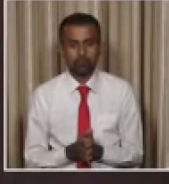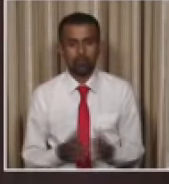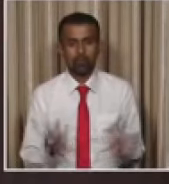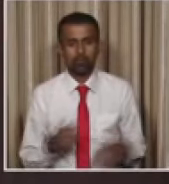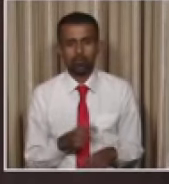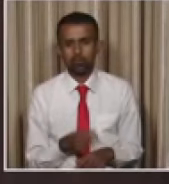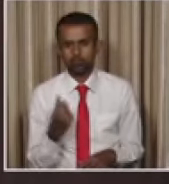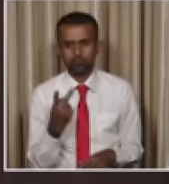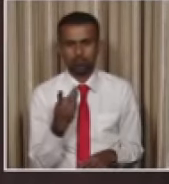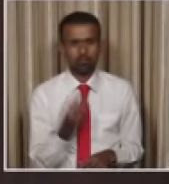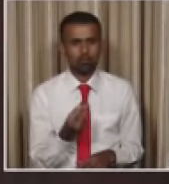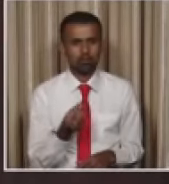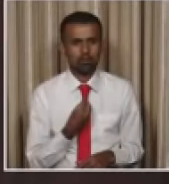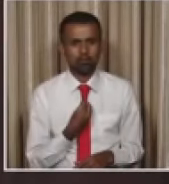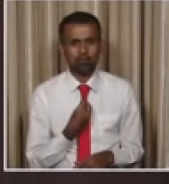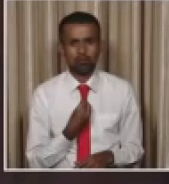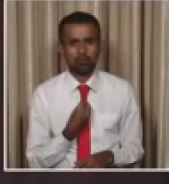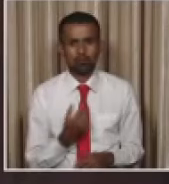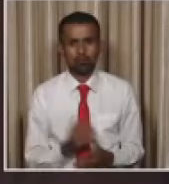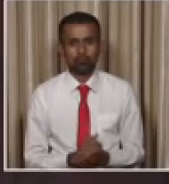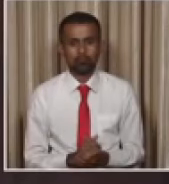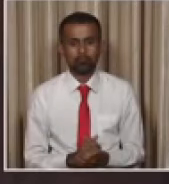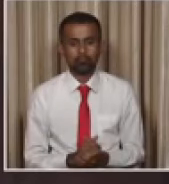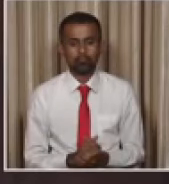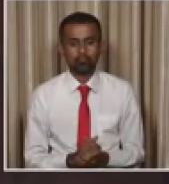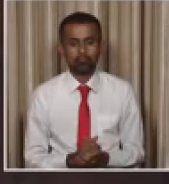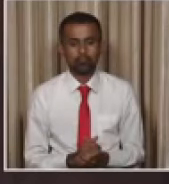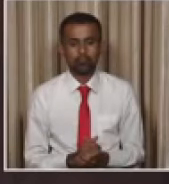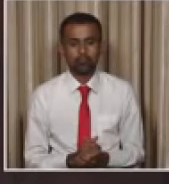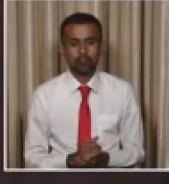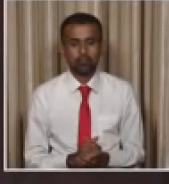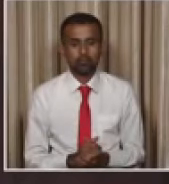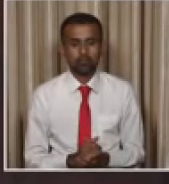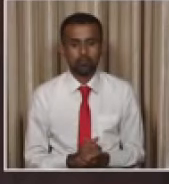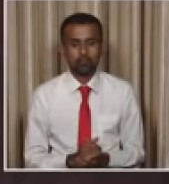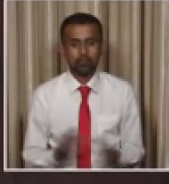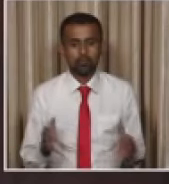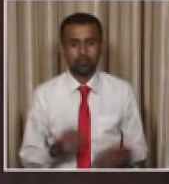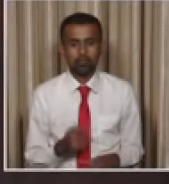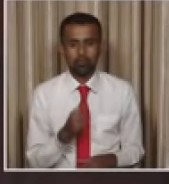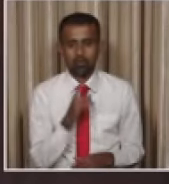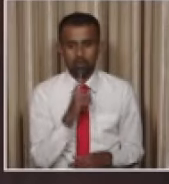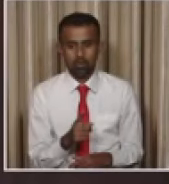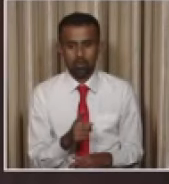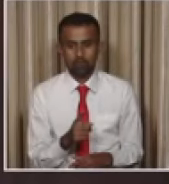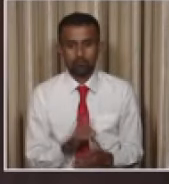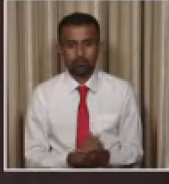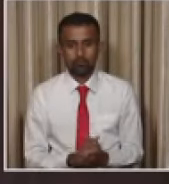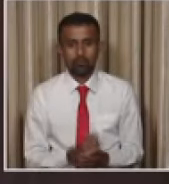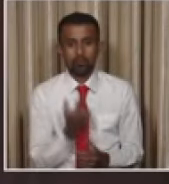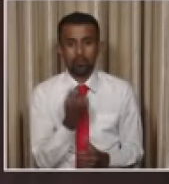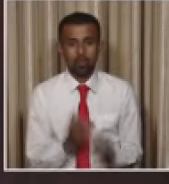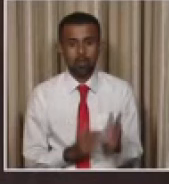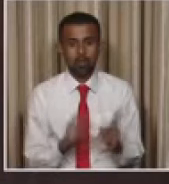මට දුන්නොත් හොඳයි දෙන්න විදියක් ඇති මං හිතන්නේ. මේකත් එක තව මට කියන්න දෙන කාරණයක් තමයි දැන් මේ මුදල්